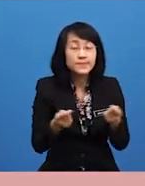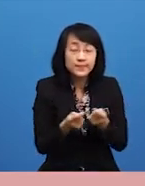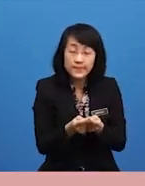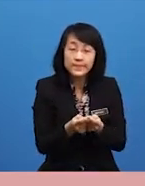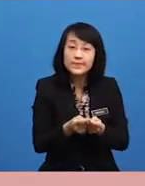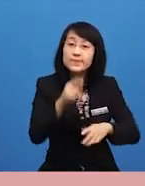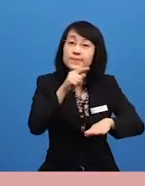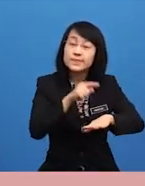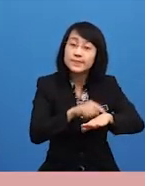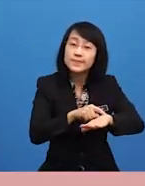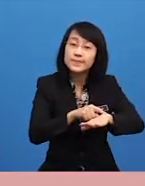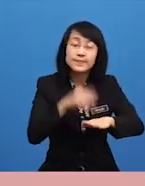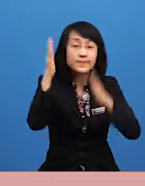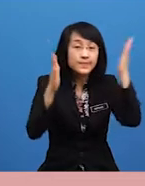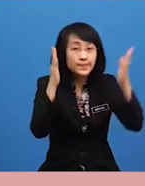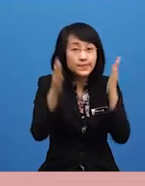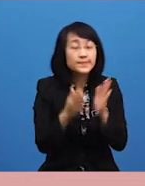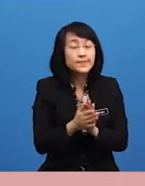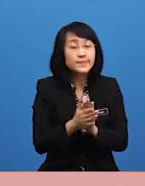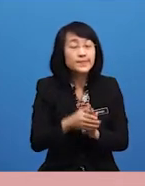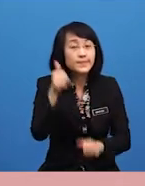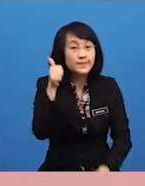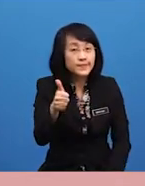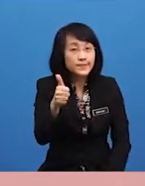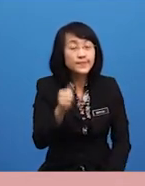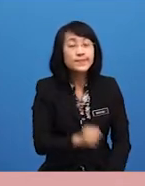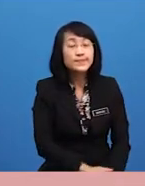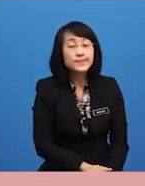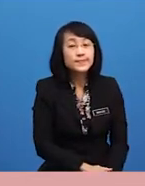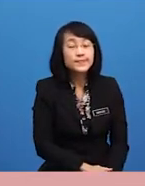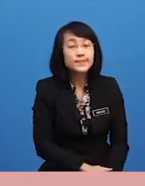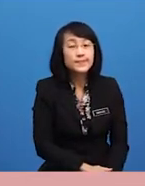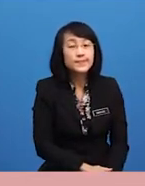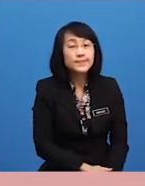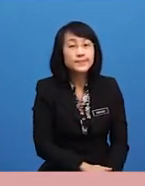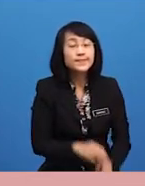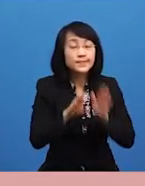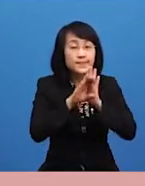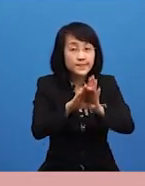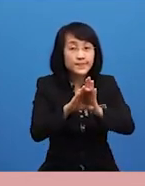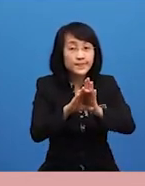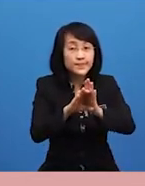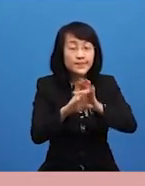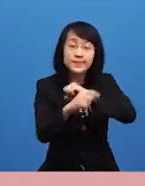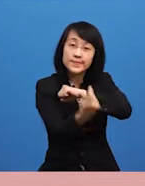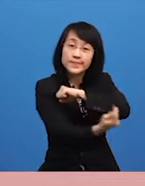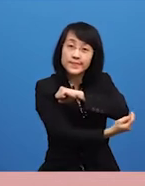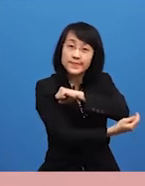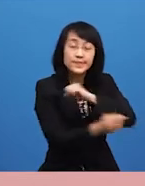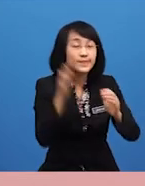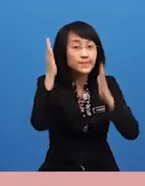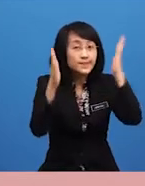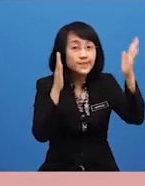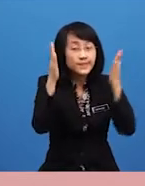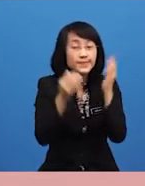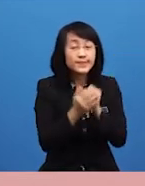Malaysia? Ya, bagus sekali murid-murid. Sebagai contoh, tanjung di Malaysia